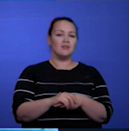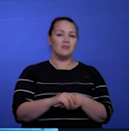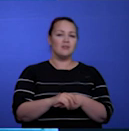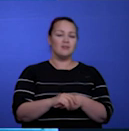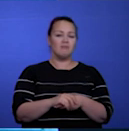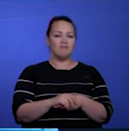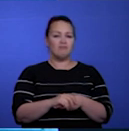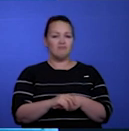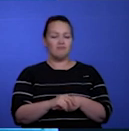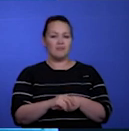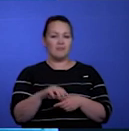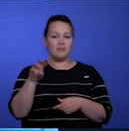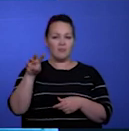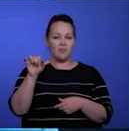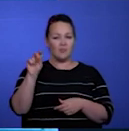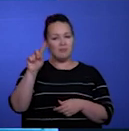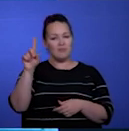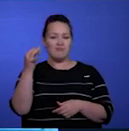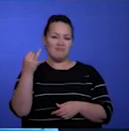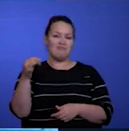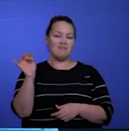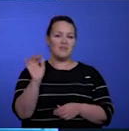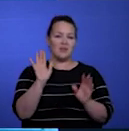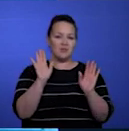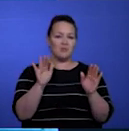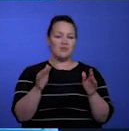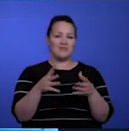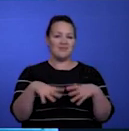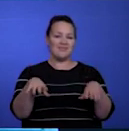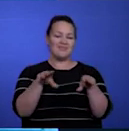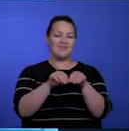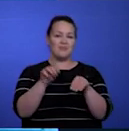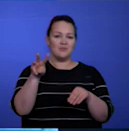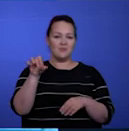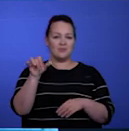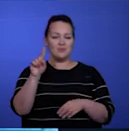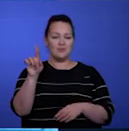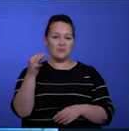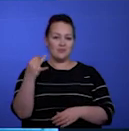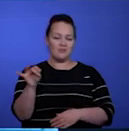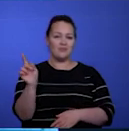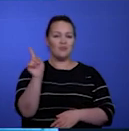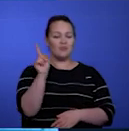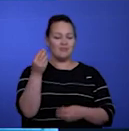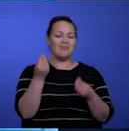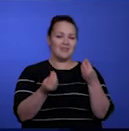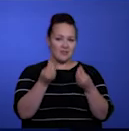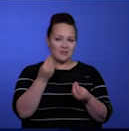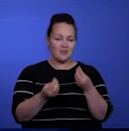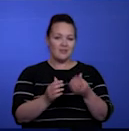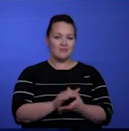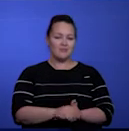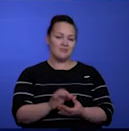какой-нибудь музей пока пусть это будет семейный музей ну что мы с вами поиграли